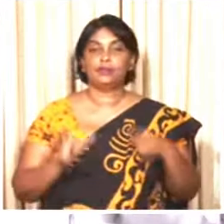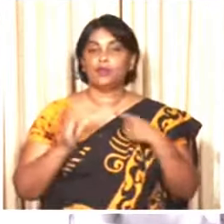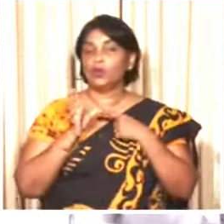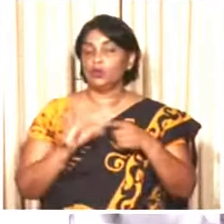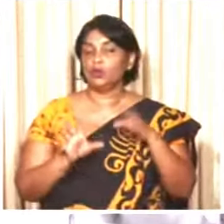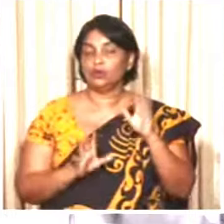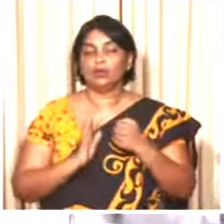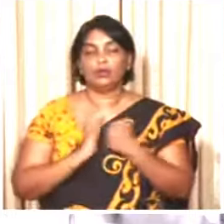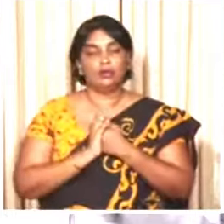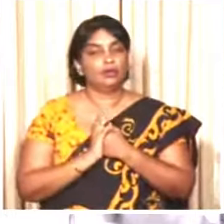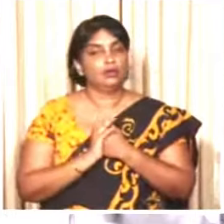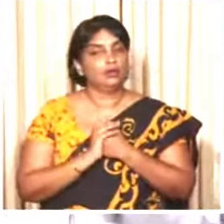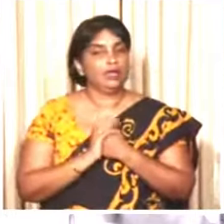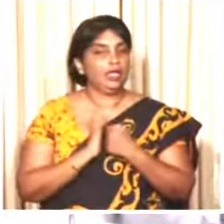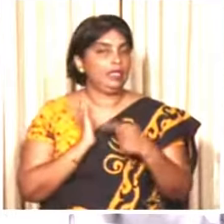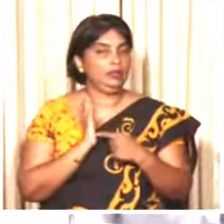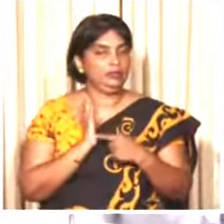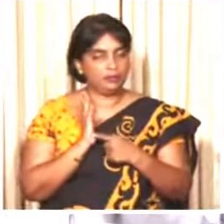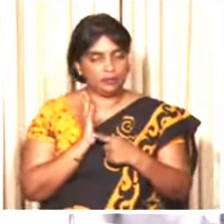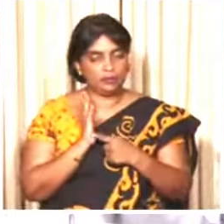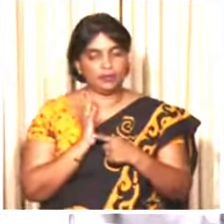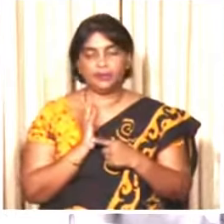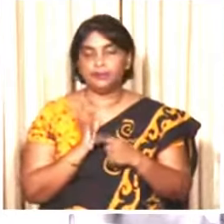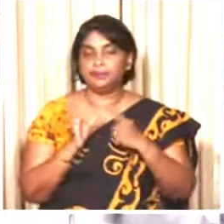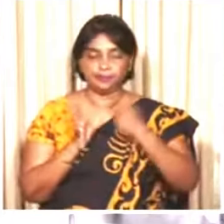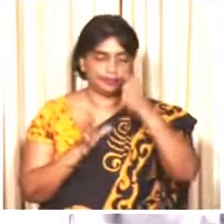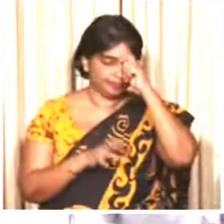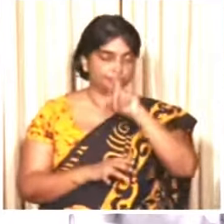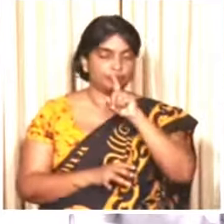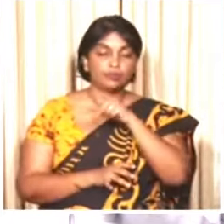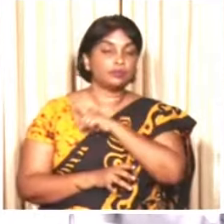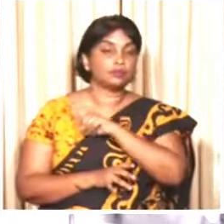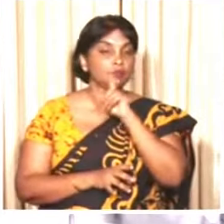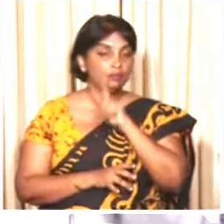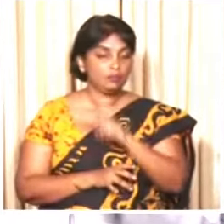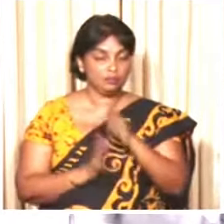දුන්න අපේ ගරු ටිරාඩල්ස් මැතිතුමා එතුමා කිව්වා